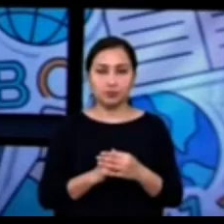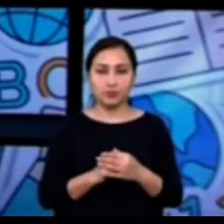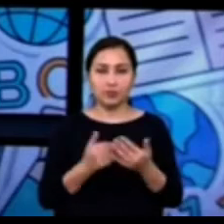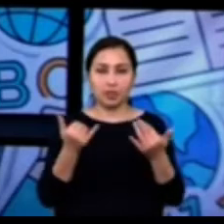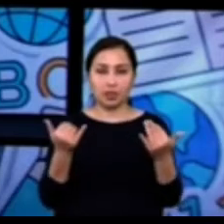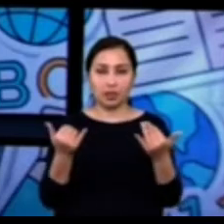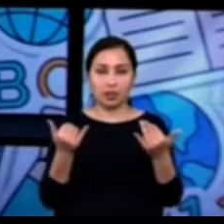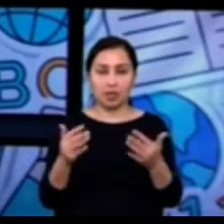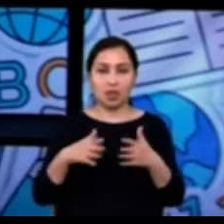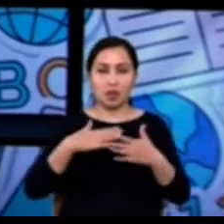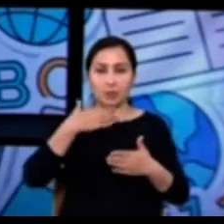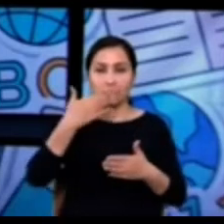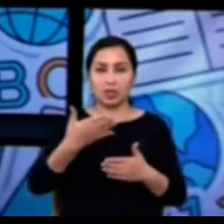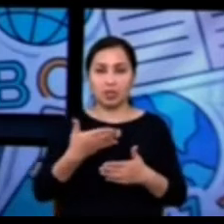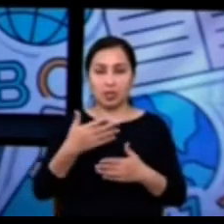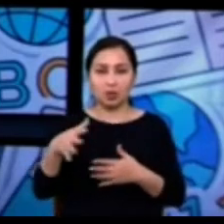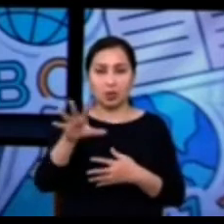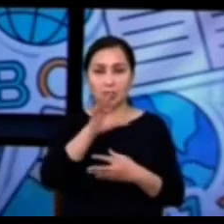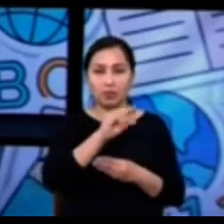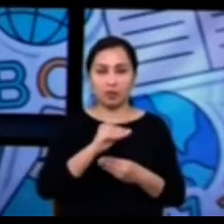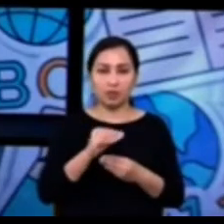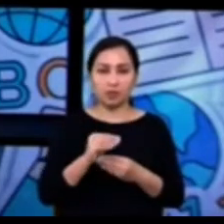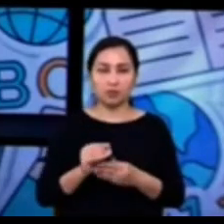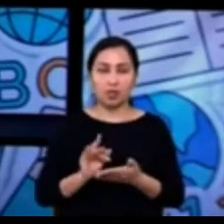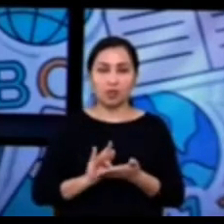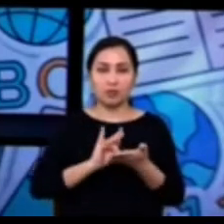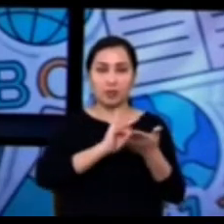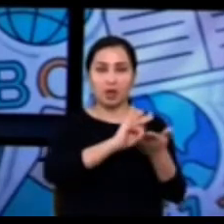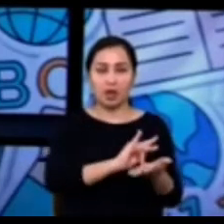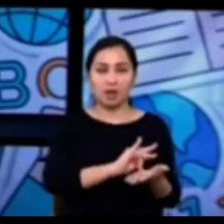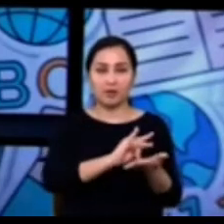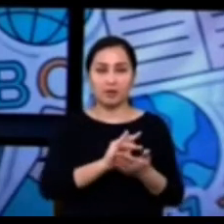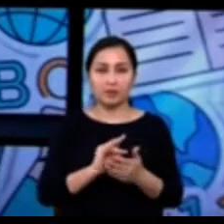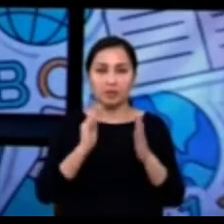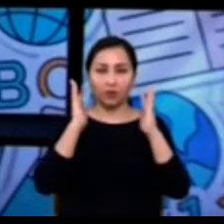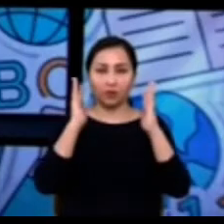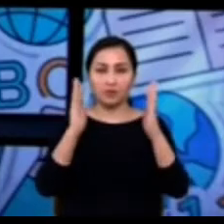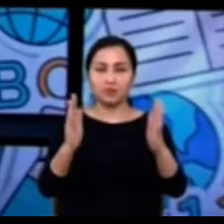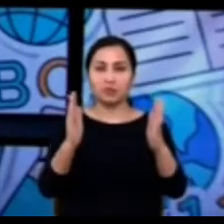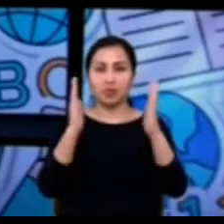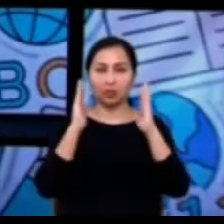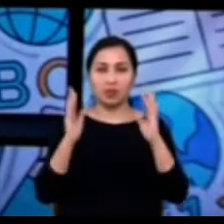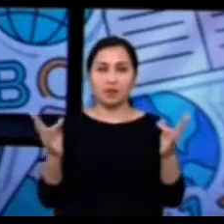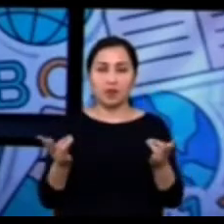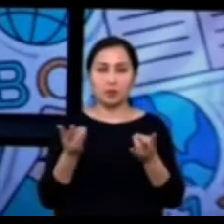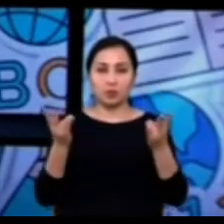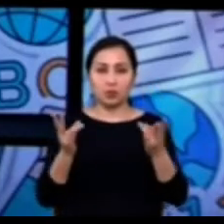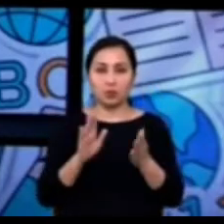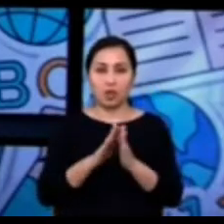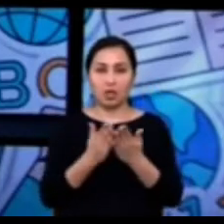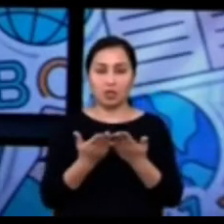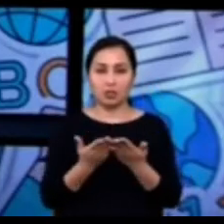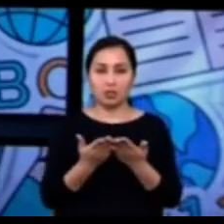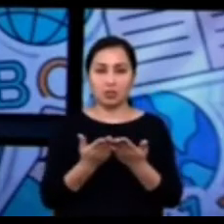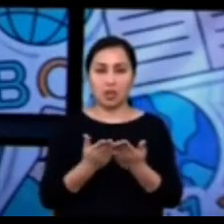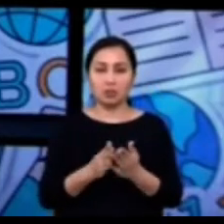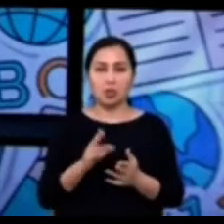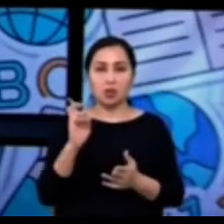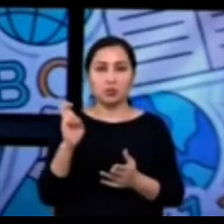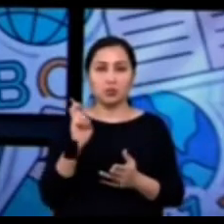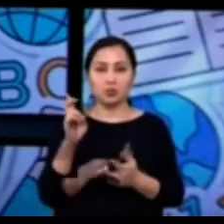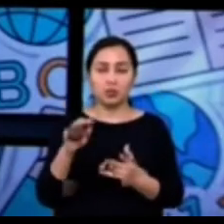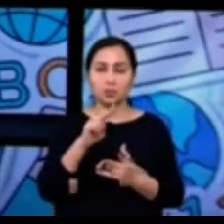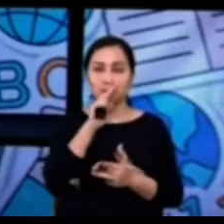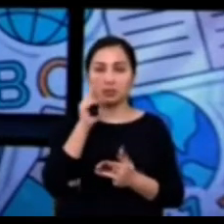А сейчас я предлагаю вам отправиться в сад. Но для этого вам нужно открыть букварь на